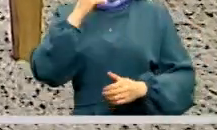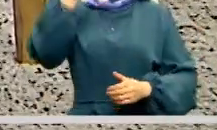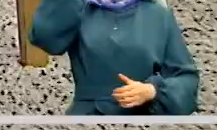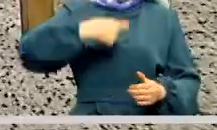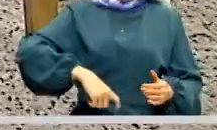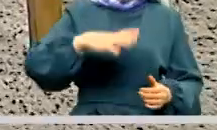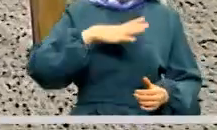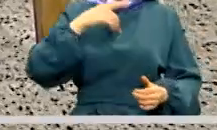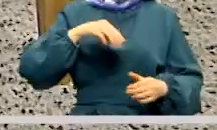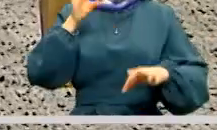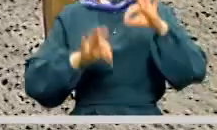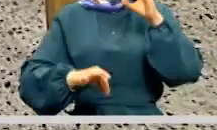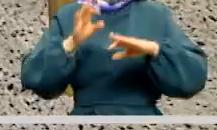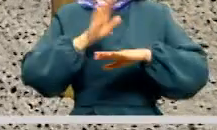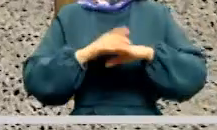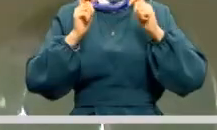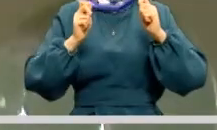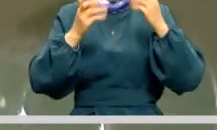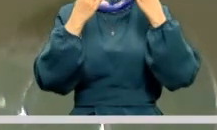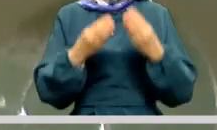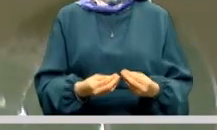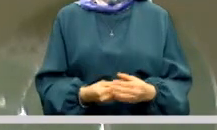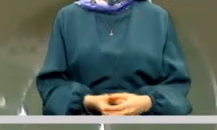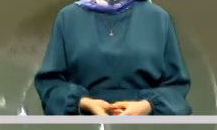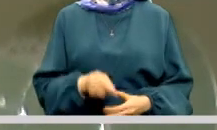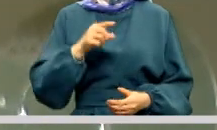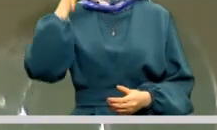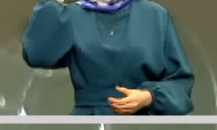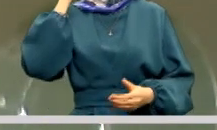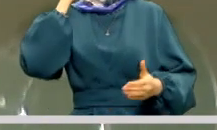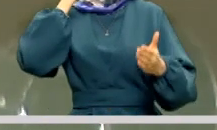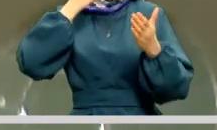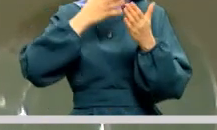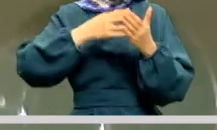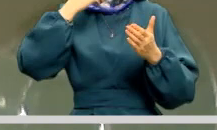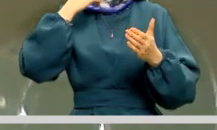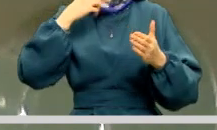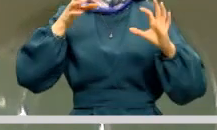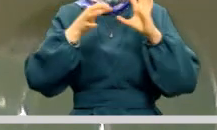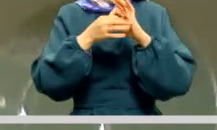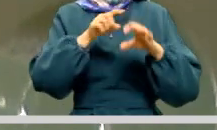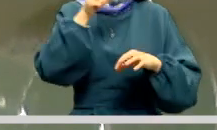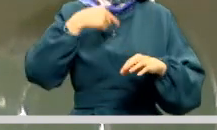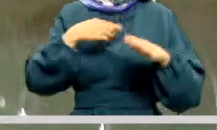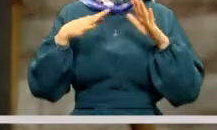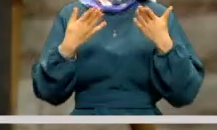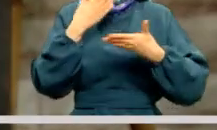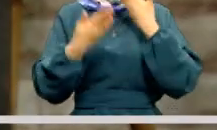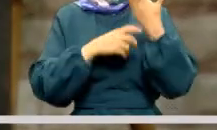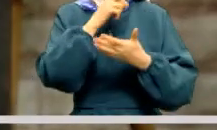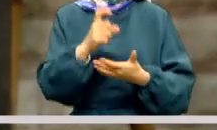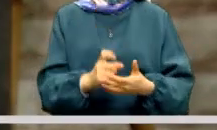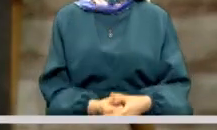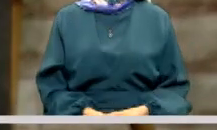bunu Kontrol etmesi mesela çok ciddi zor geliyor Bu anlamda ibadet ahlakın ilişkisini bize nasıl yorumlarsınız şimdi